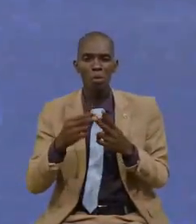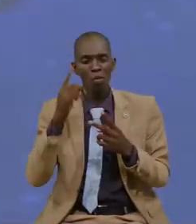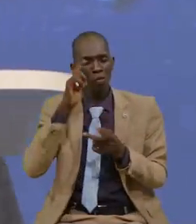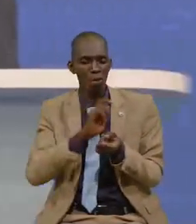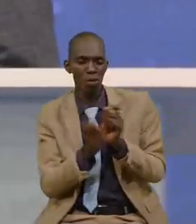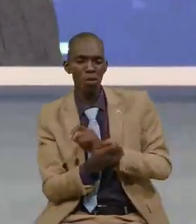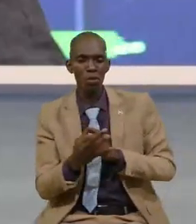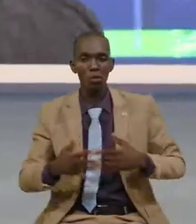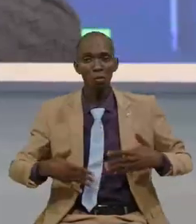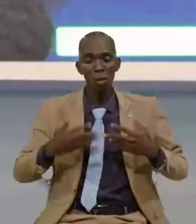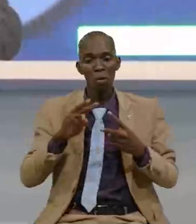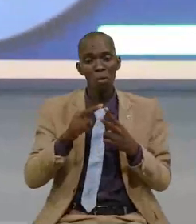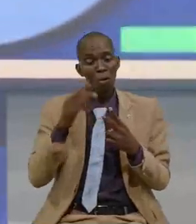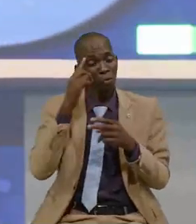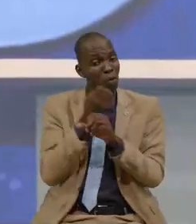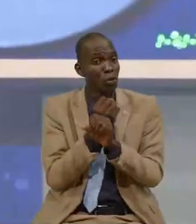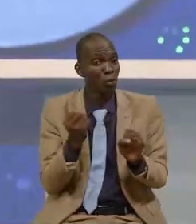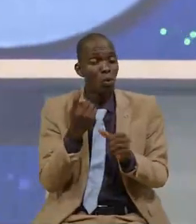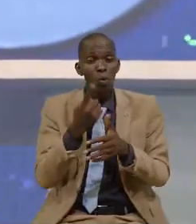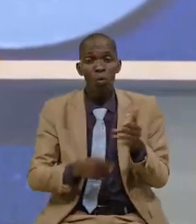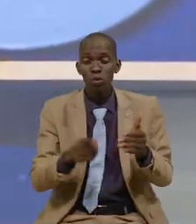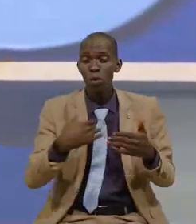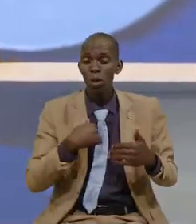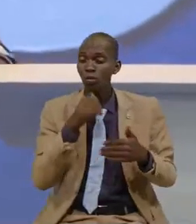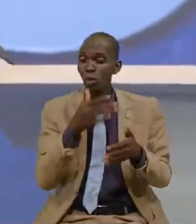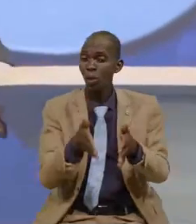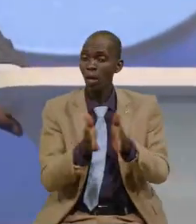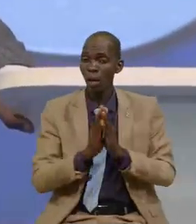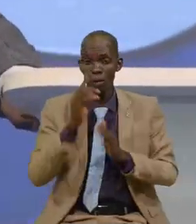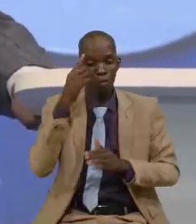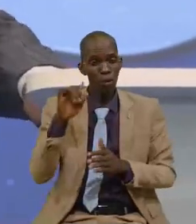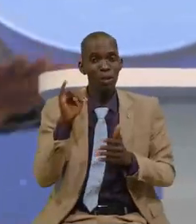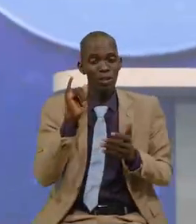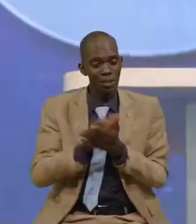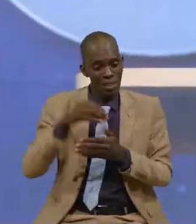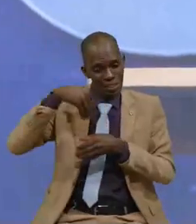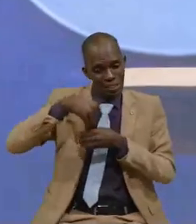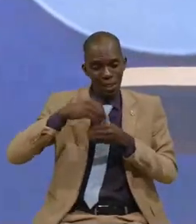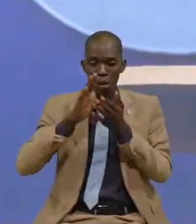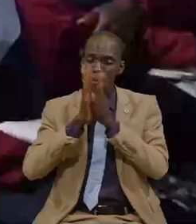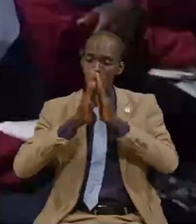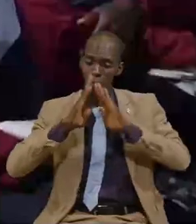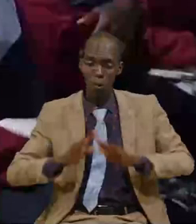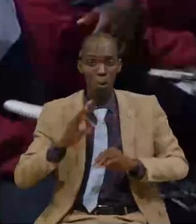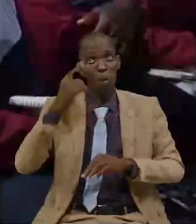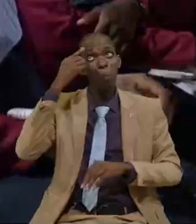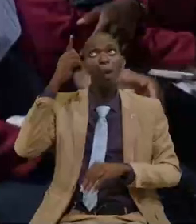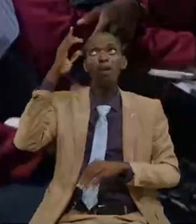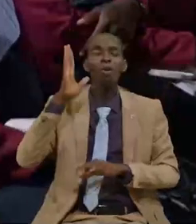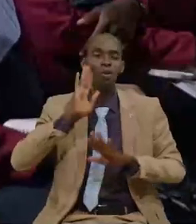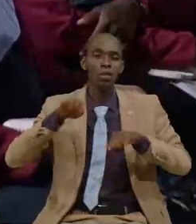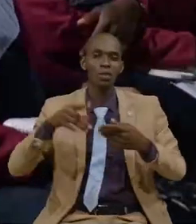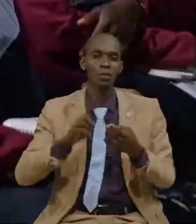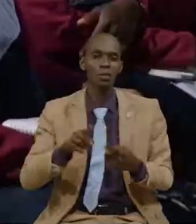pas venu pour le salut. La chose pour laquelle vous n'êtes pas venu, la paix intérieure, là, le Seigneur vous